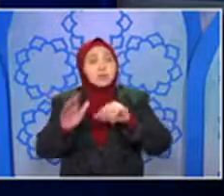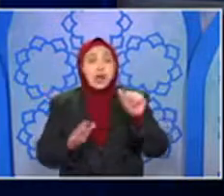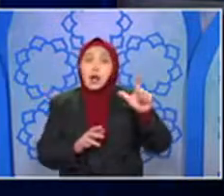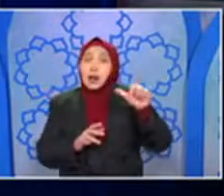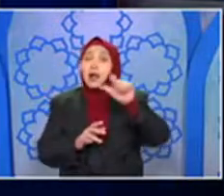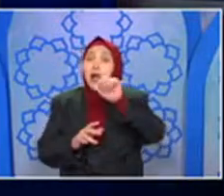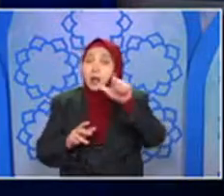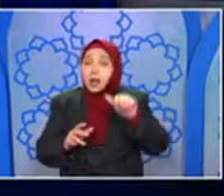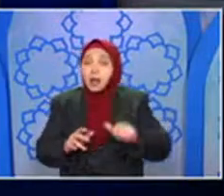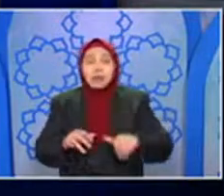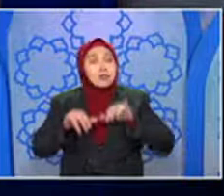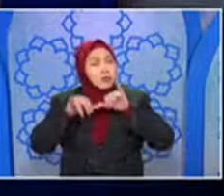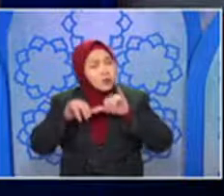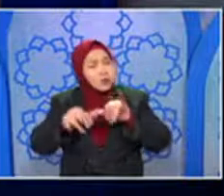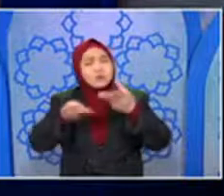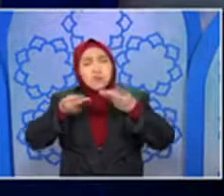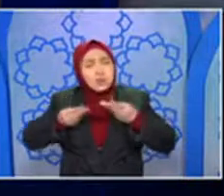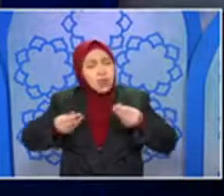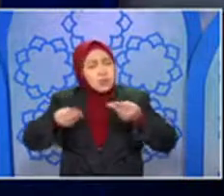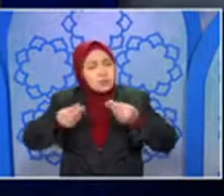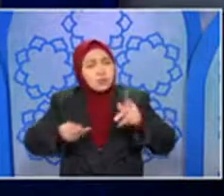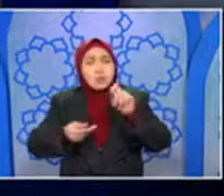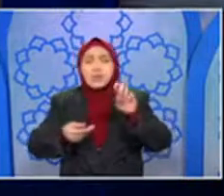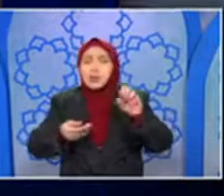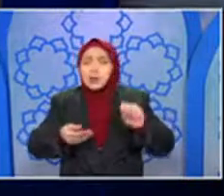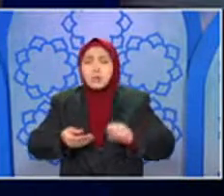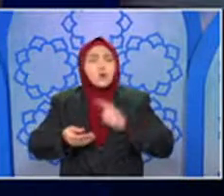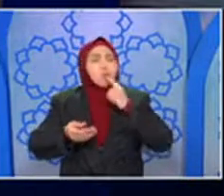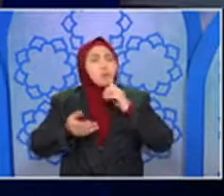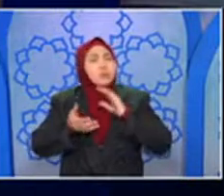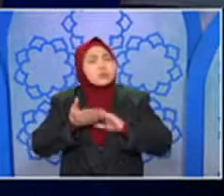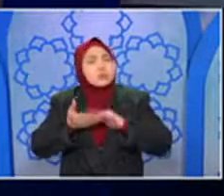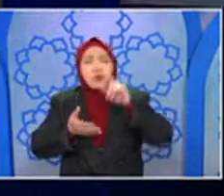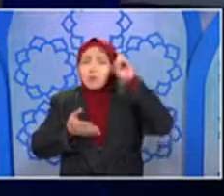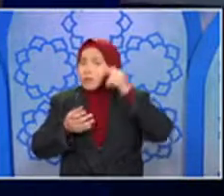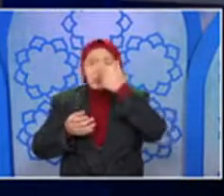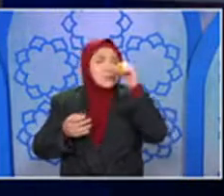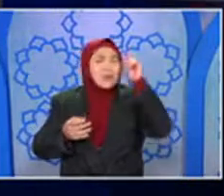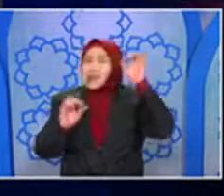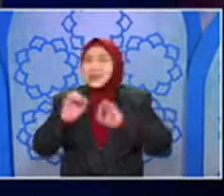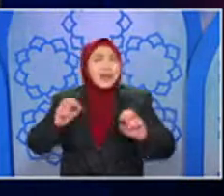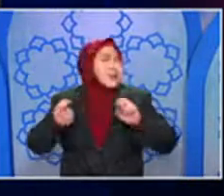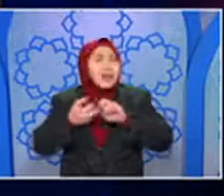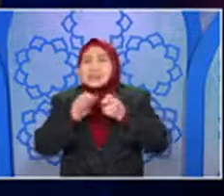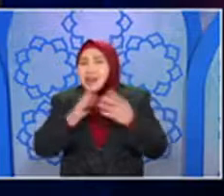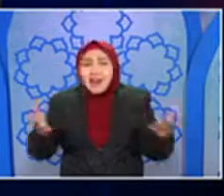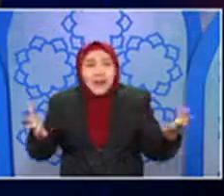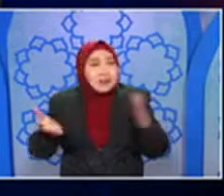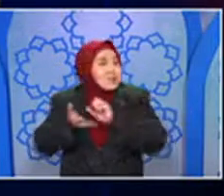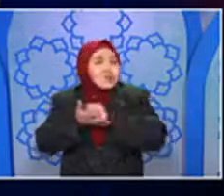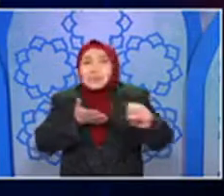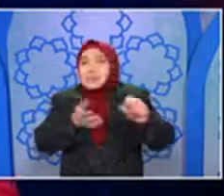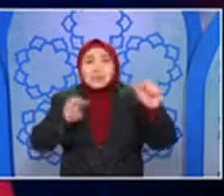Allah suruh kita terus bertasbih, bertasbih, menyucikan Allah, kerana Allah tidak ada masalah, suci, perfect,